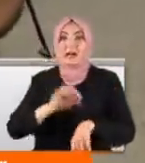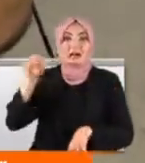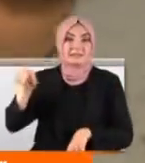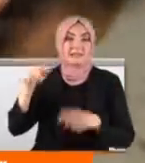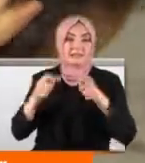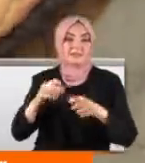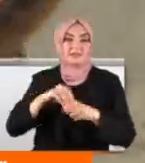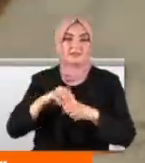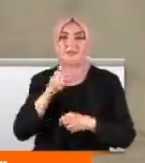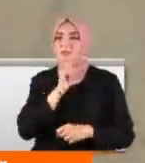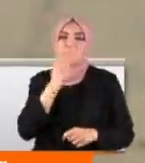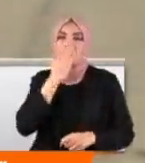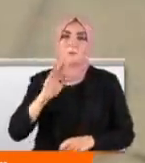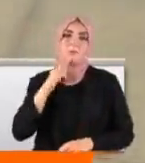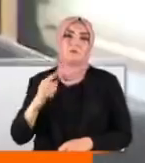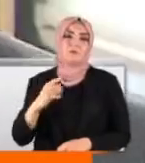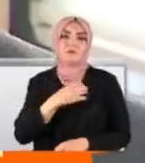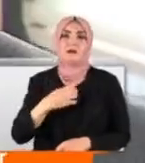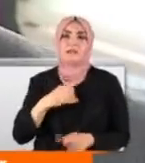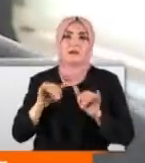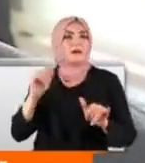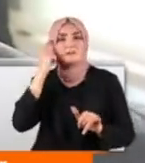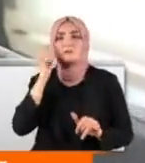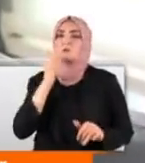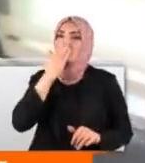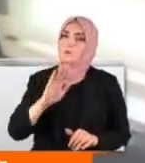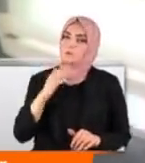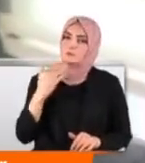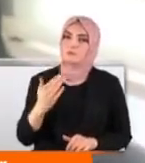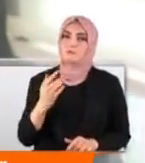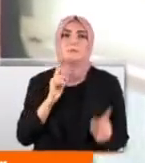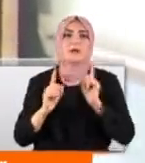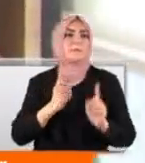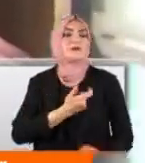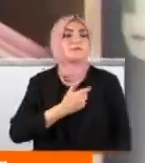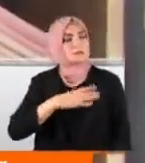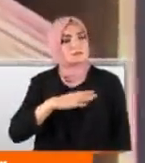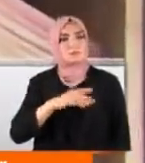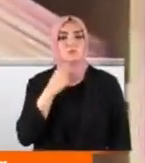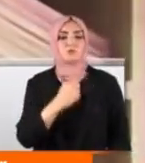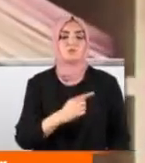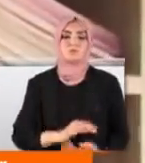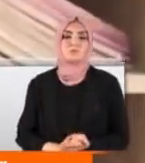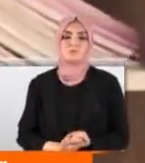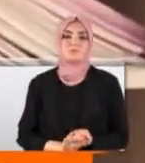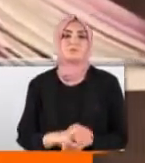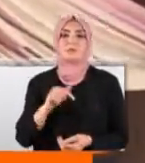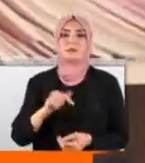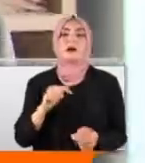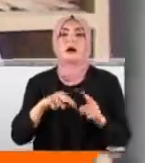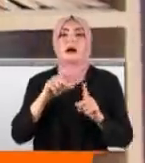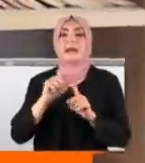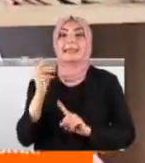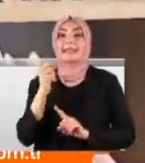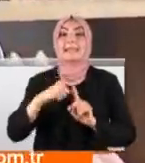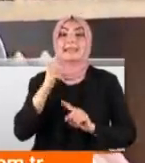aynı fikirde değil ve adalet istiyor. Doktorların kusursuz olduğunu dile getirdi. Biz bunun üzerine Adli Tıp Kurumu'na itirazda bulunduk.